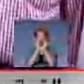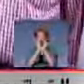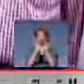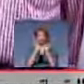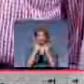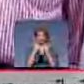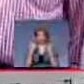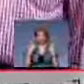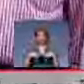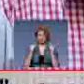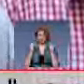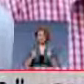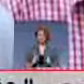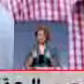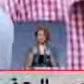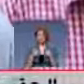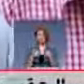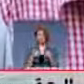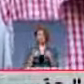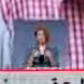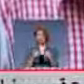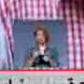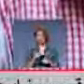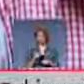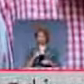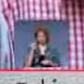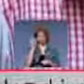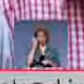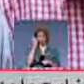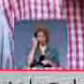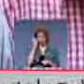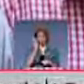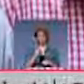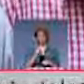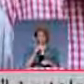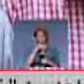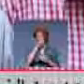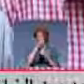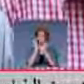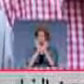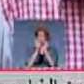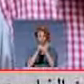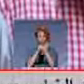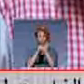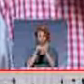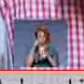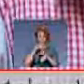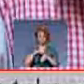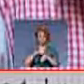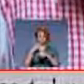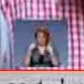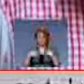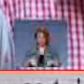يزيد الظالمين الا خساره. ابن القيم رحمه الله يقول اعلم يا عبد الله ان في القران شفاء من الامراض